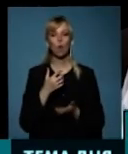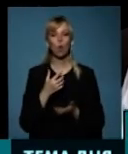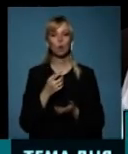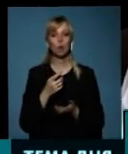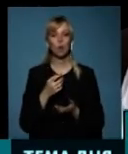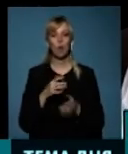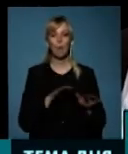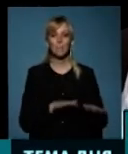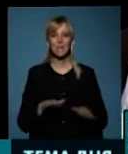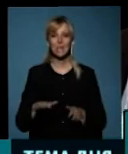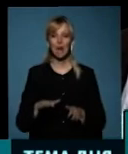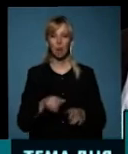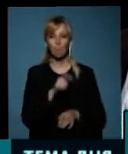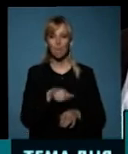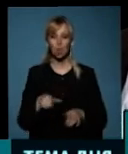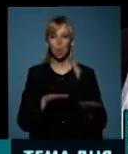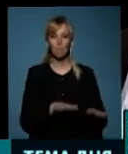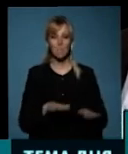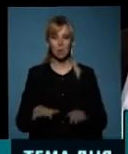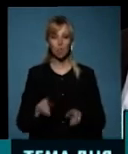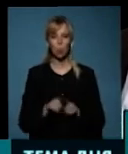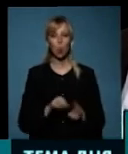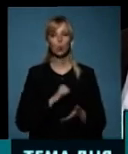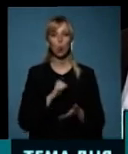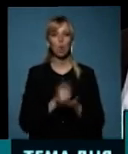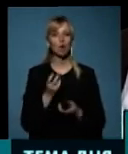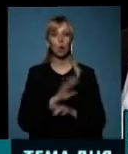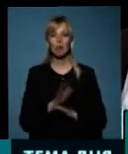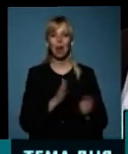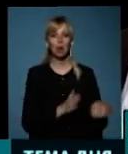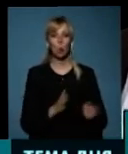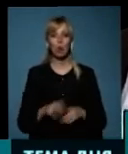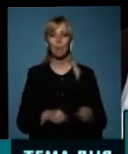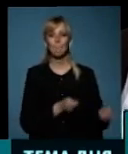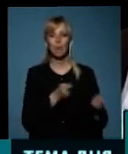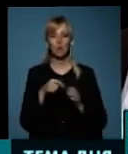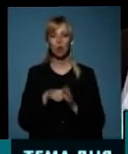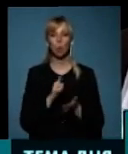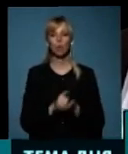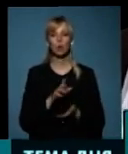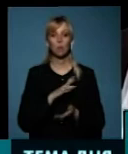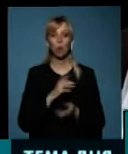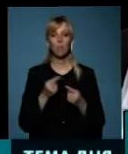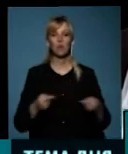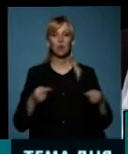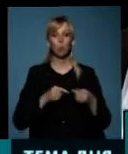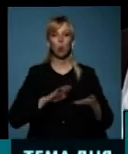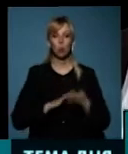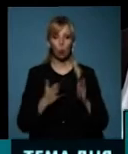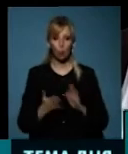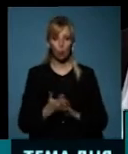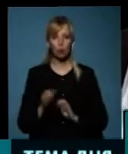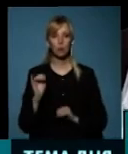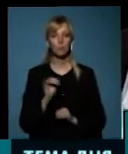застраховані місця, пасажира місця. І також документи, якщо нерегулярне перевезення, значить, повинен бути відповідний договор